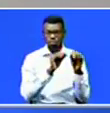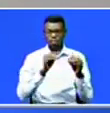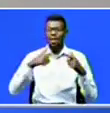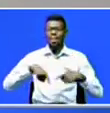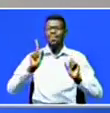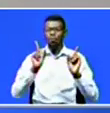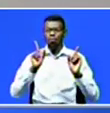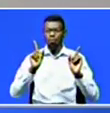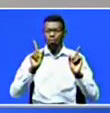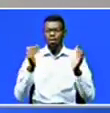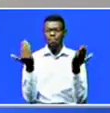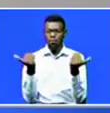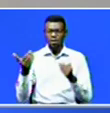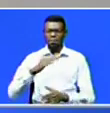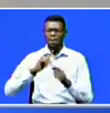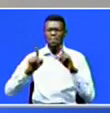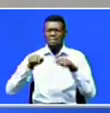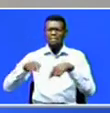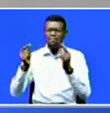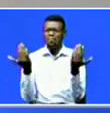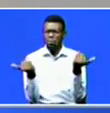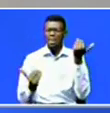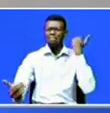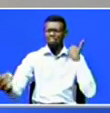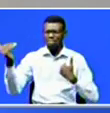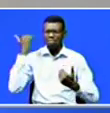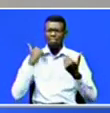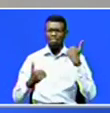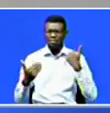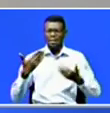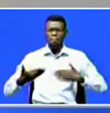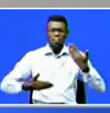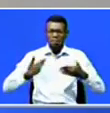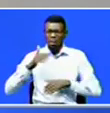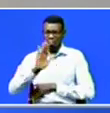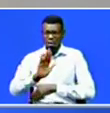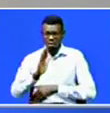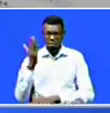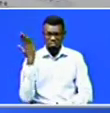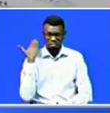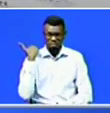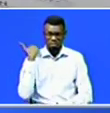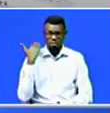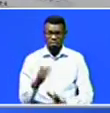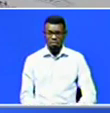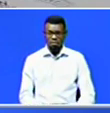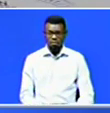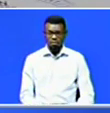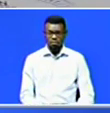Miguna ambaye alionekana msumbufu kwa hulka na silka miaka kadhaa iliyopita.